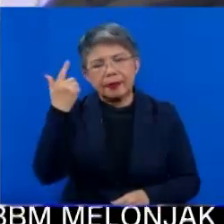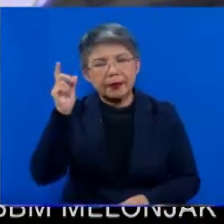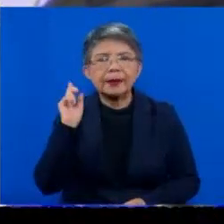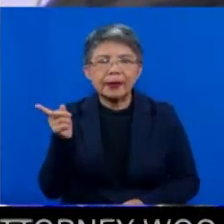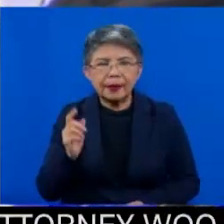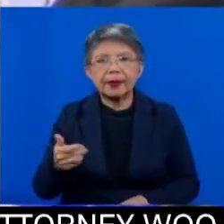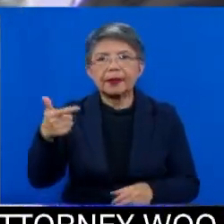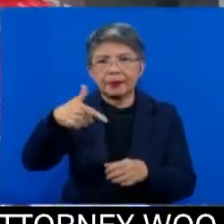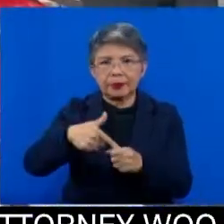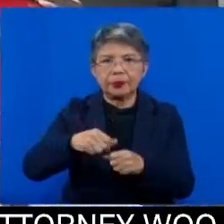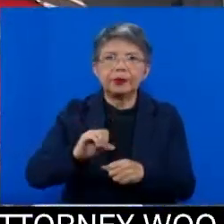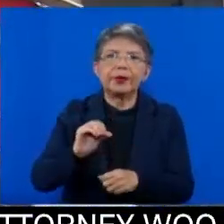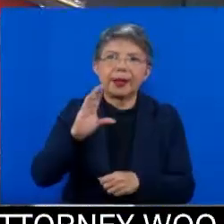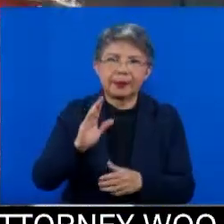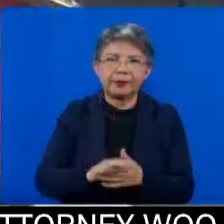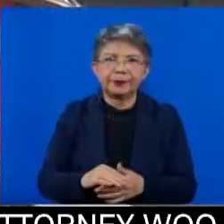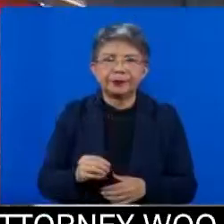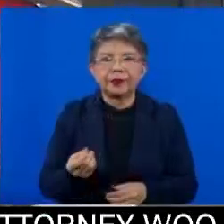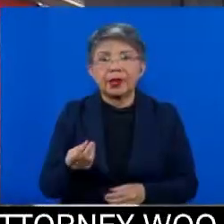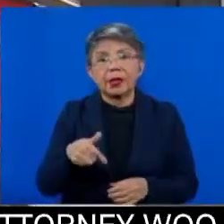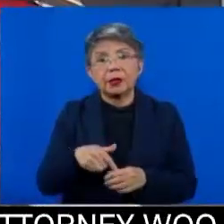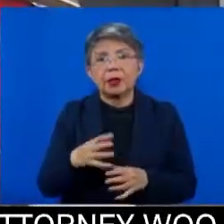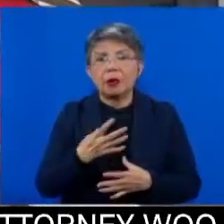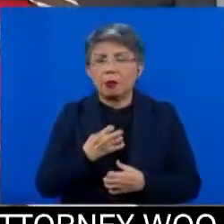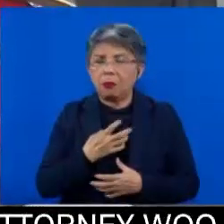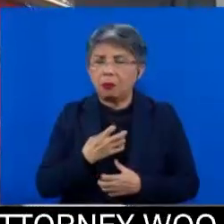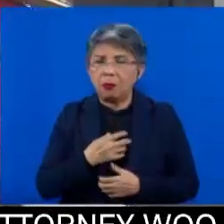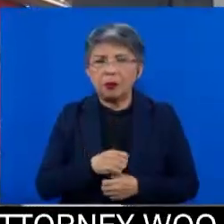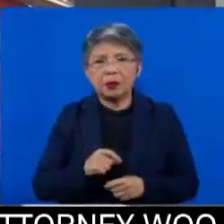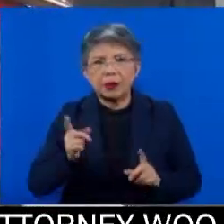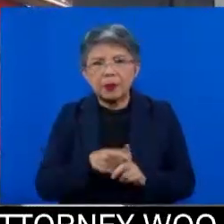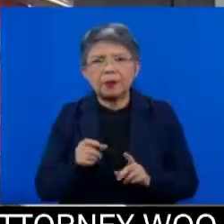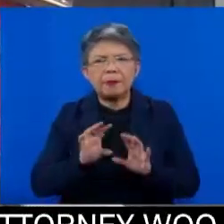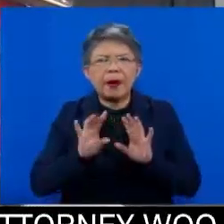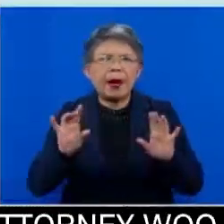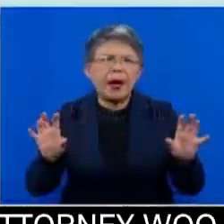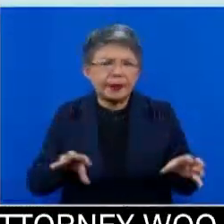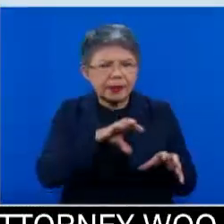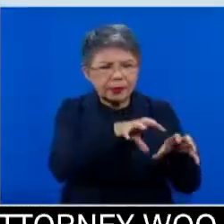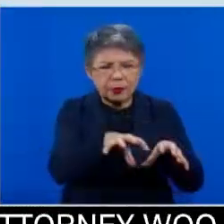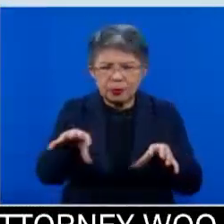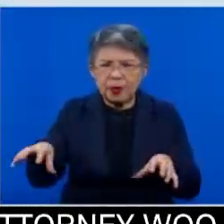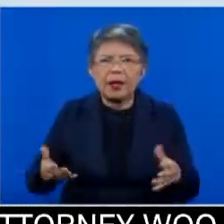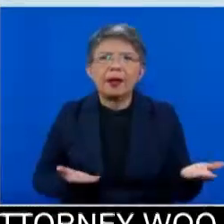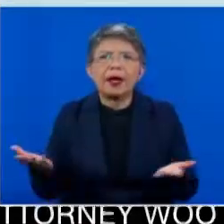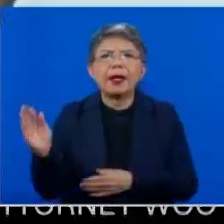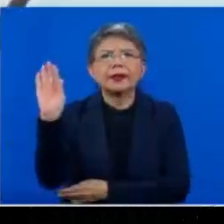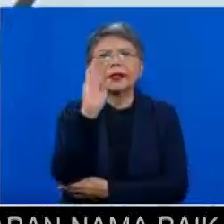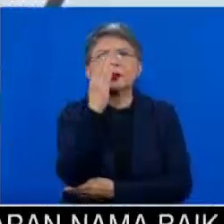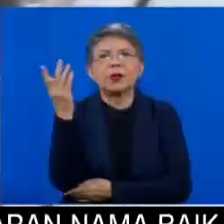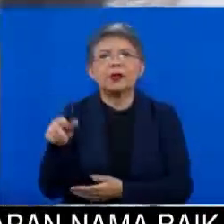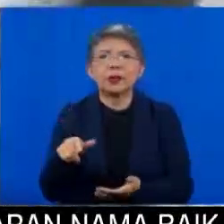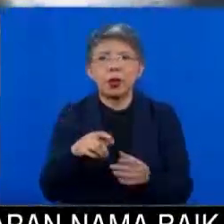September 2022 kemarin. Kenaikan harga BBM dikhawatirkan akan berdampak kepada banyak sektor, termasuk layanan transportasi